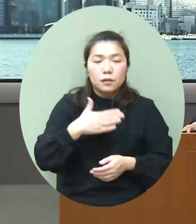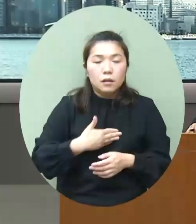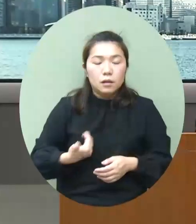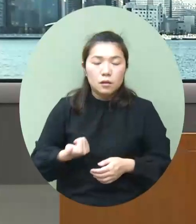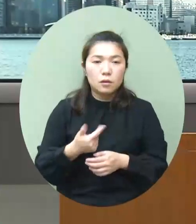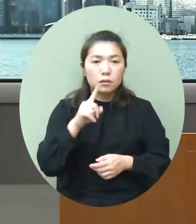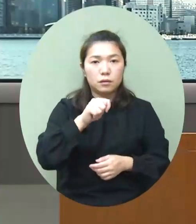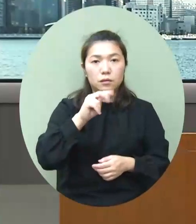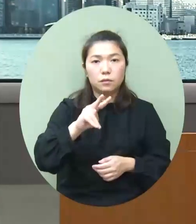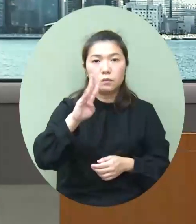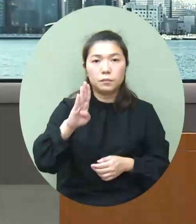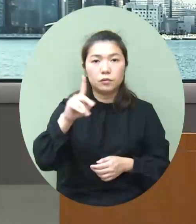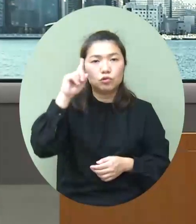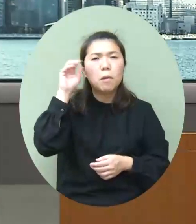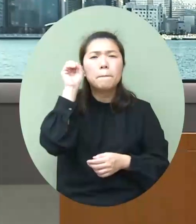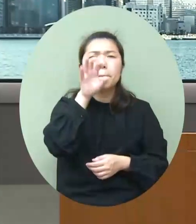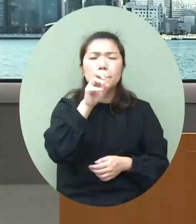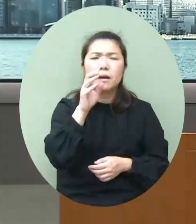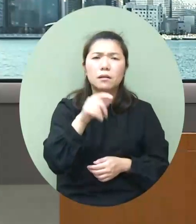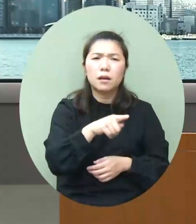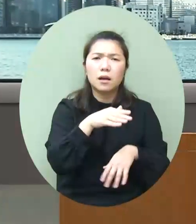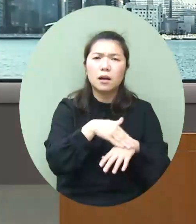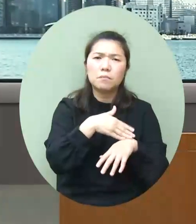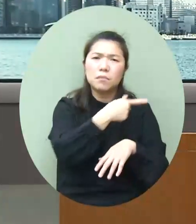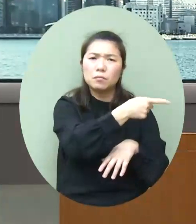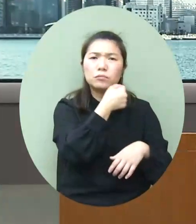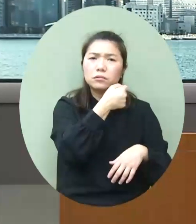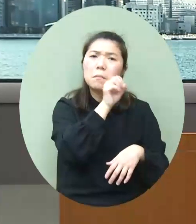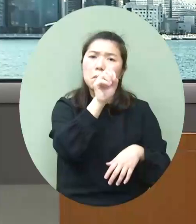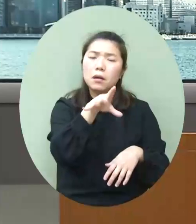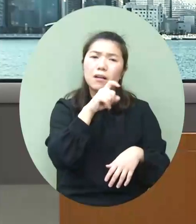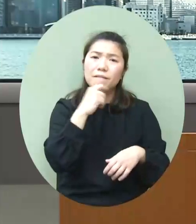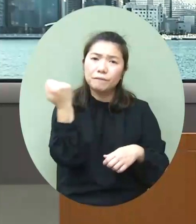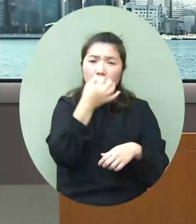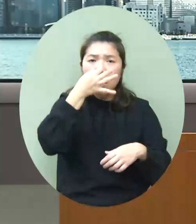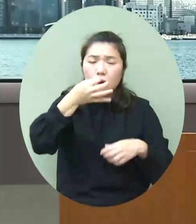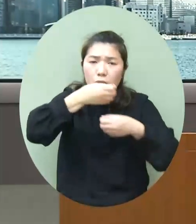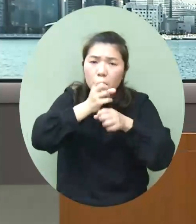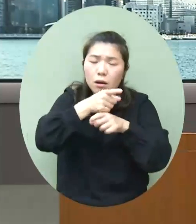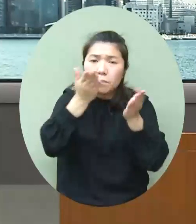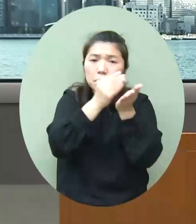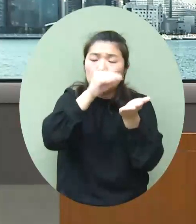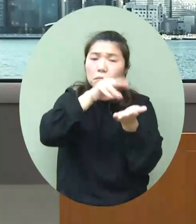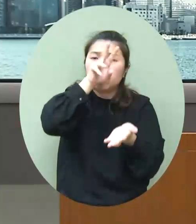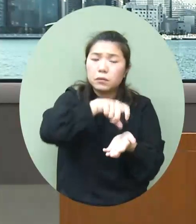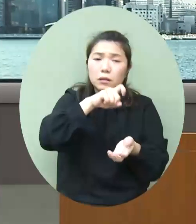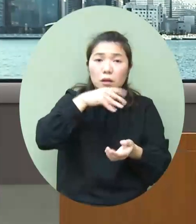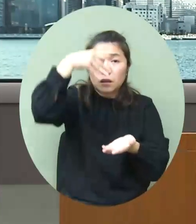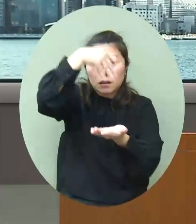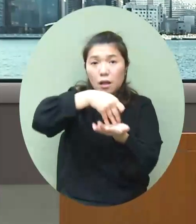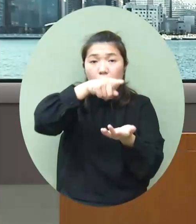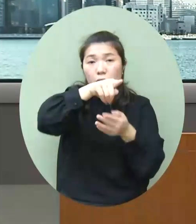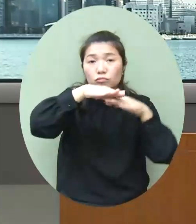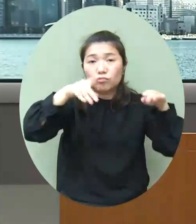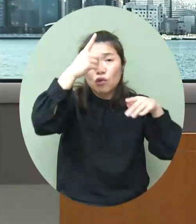我是无线电视，首先想问，刚才有人问快速检测阳性的